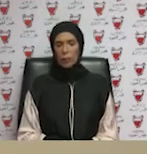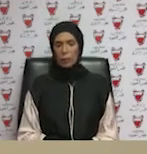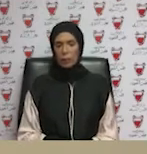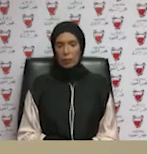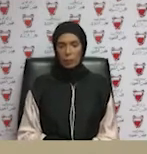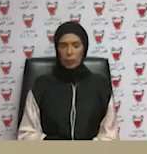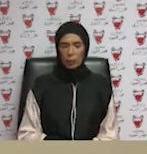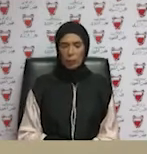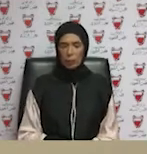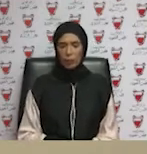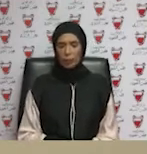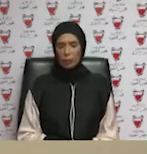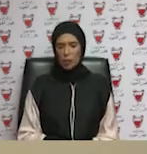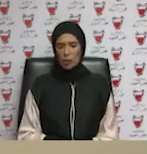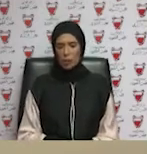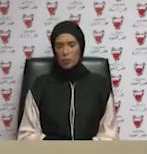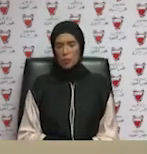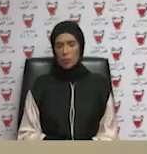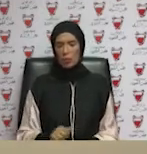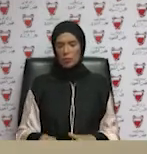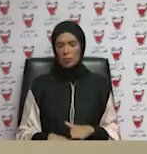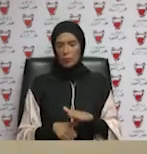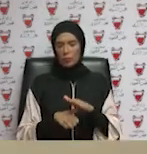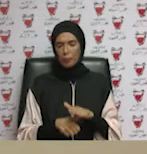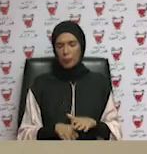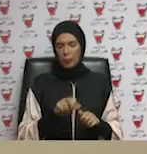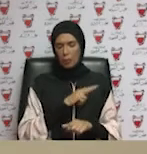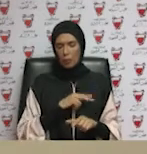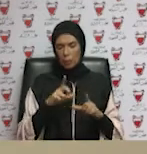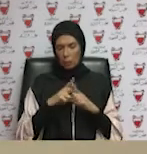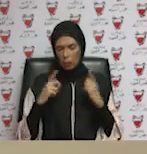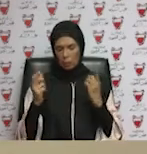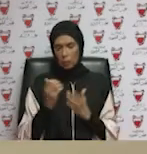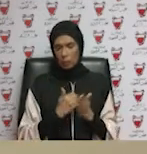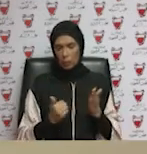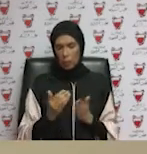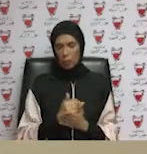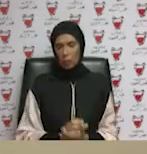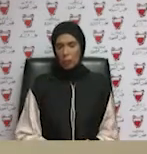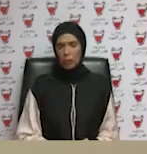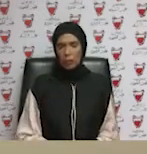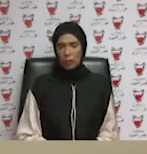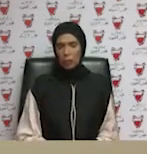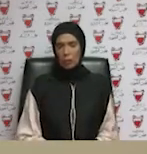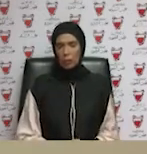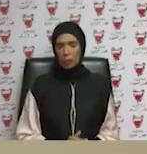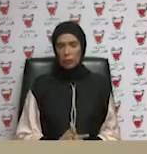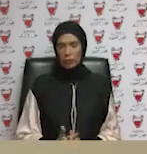شكرا، شكر موصول كذلك لرئيس وأعضاء لجنة المالية الاقتصادية على تقريرهم